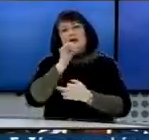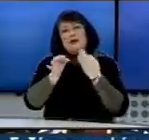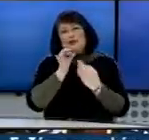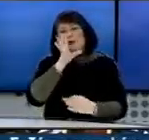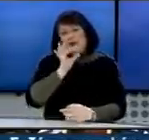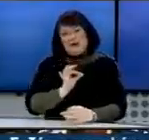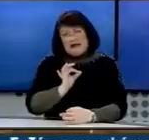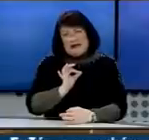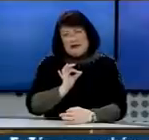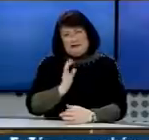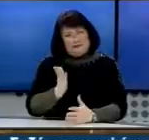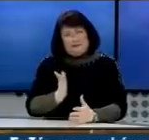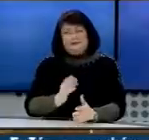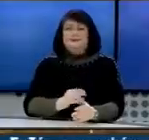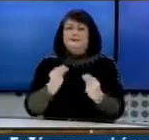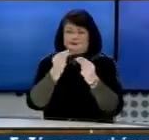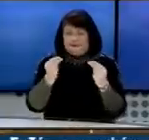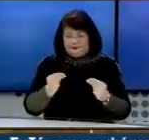Δεδομένα.